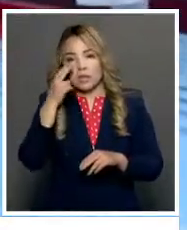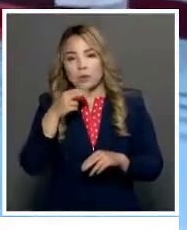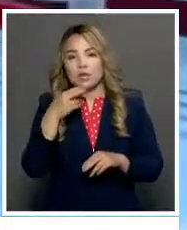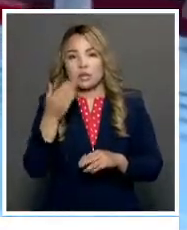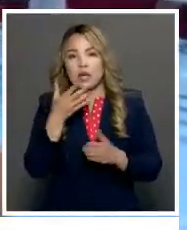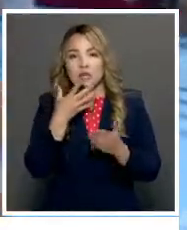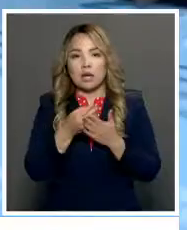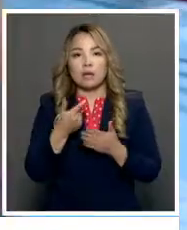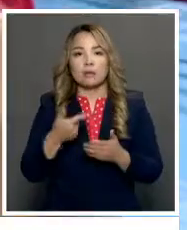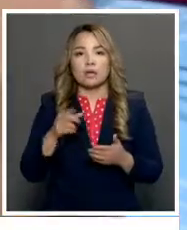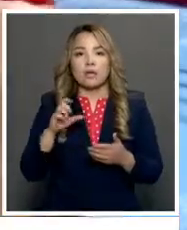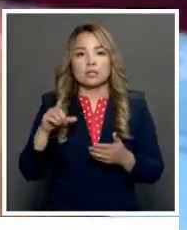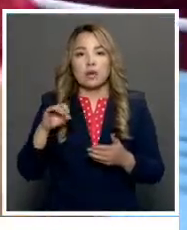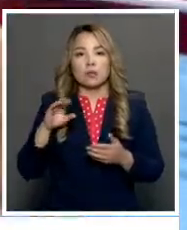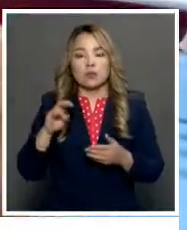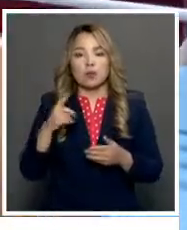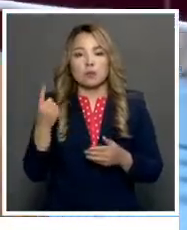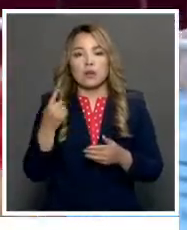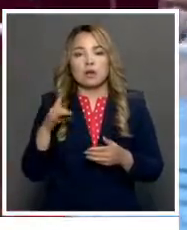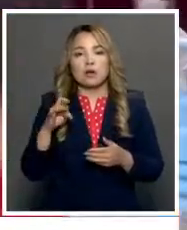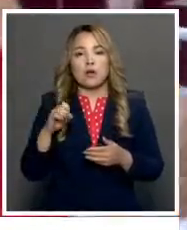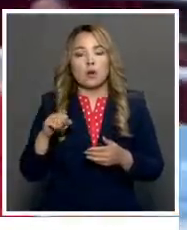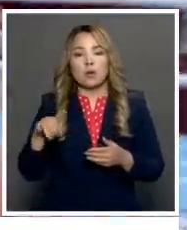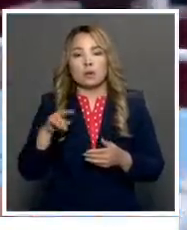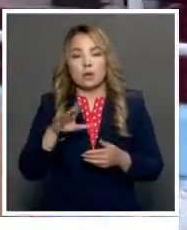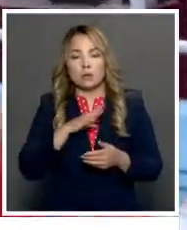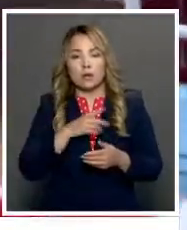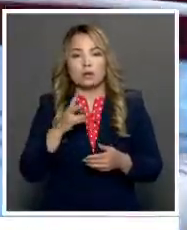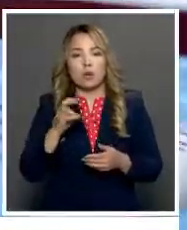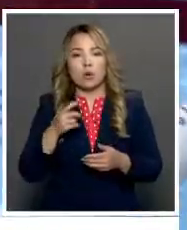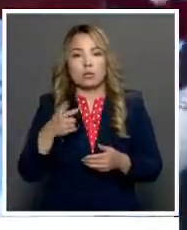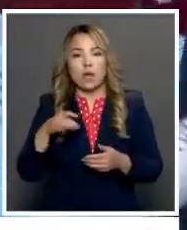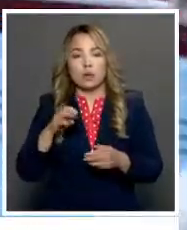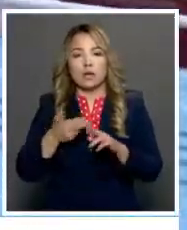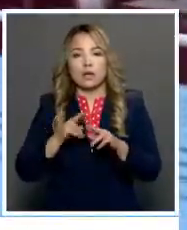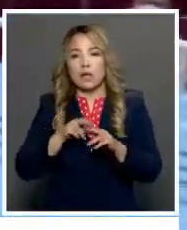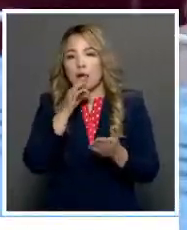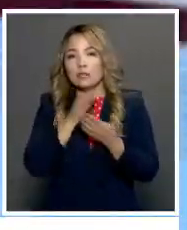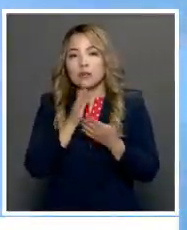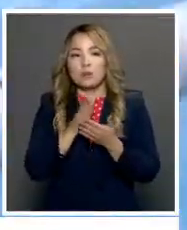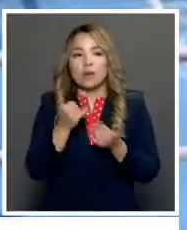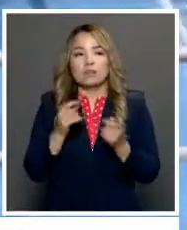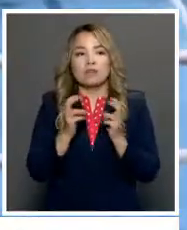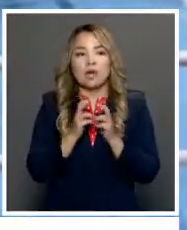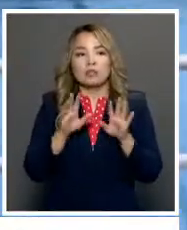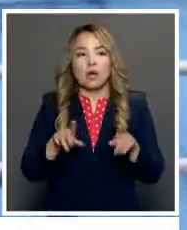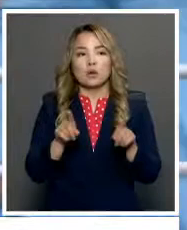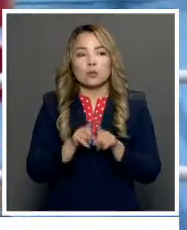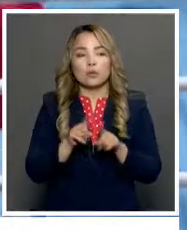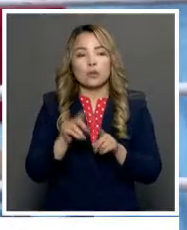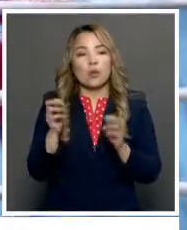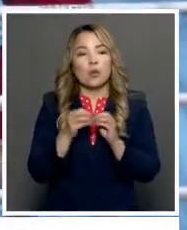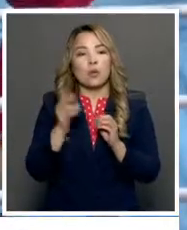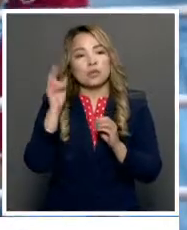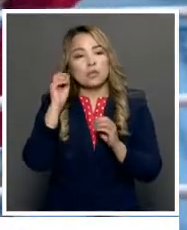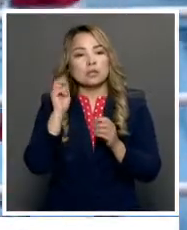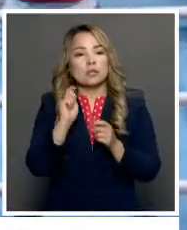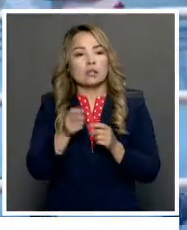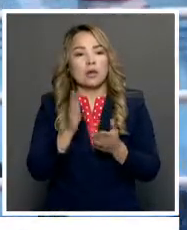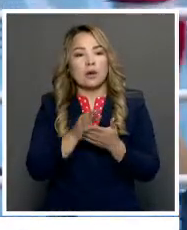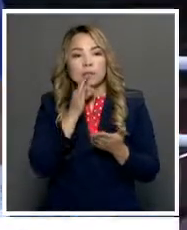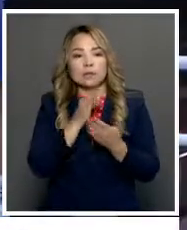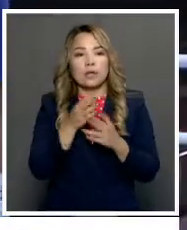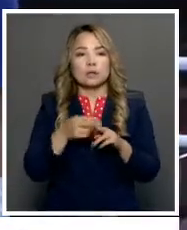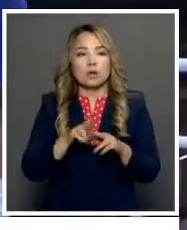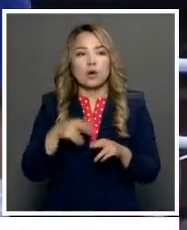Габриэль Эскобарды бірінші раундтың басында нокдаунға жібергеніне қарамастан, австриялық төреші испаниялыққа 10 деген баға қойды. 3 раунд